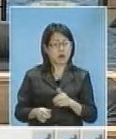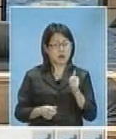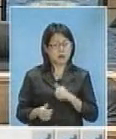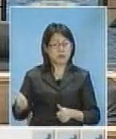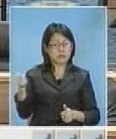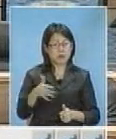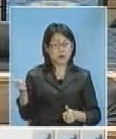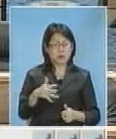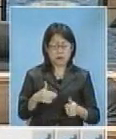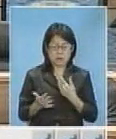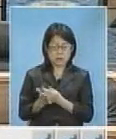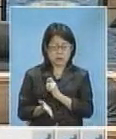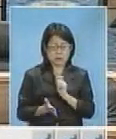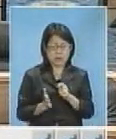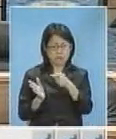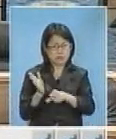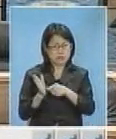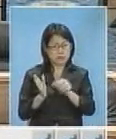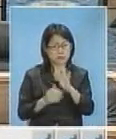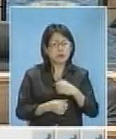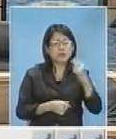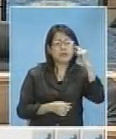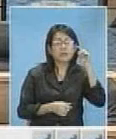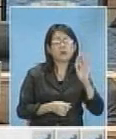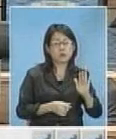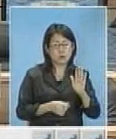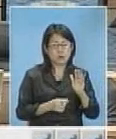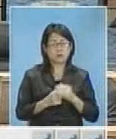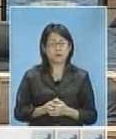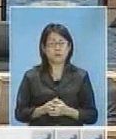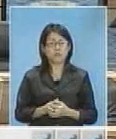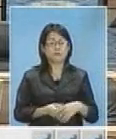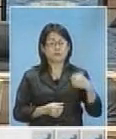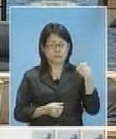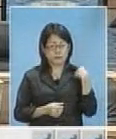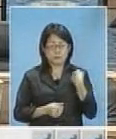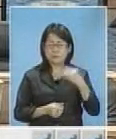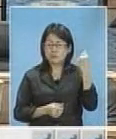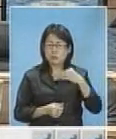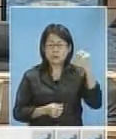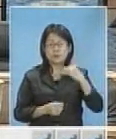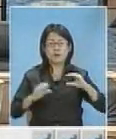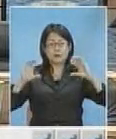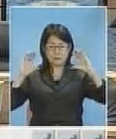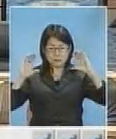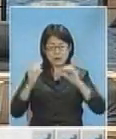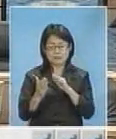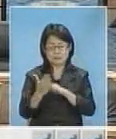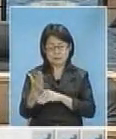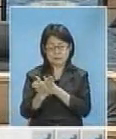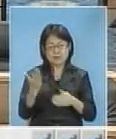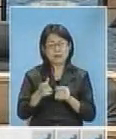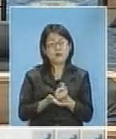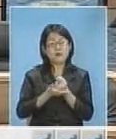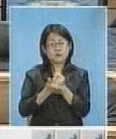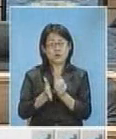ค่าธรรมเนียมนั้นเนี่ยเป็นการมองข้างเดียวทุกครั้งที่รัฐบาลมีนโยบายในการช่วยเหลือพี่น้องเกษตร